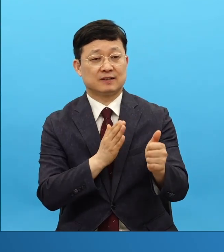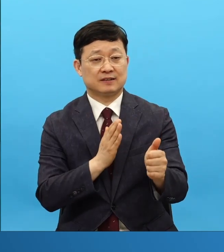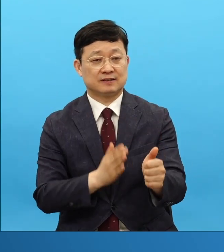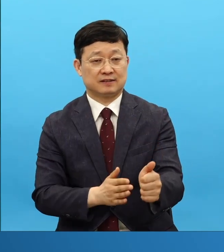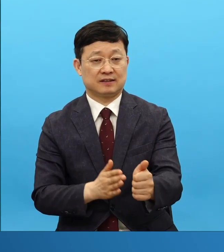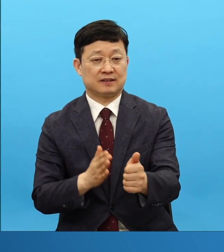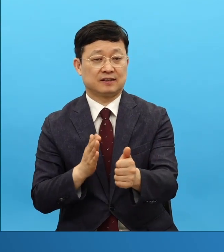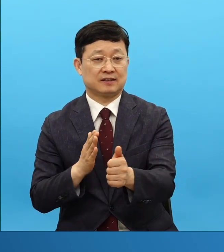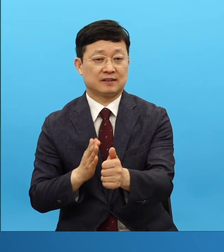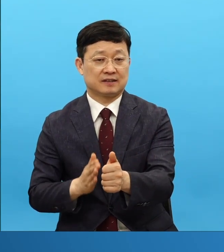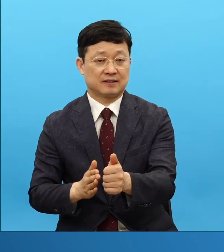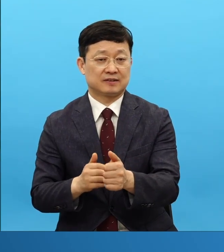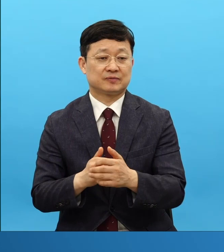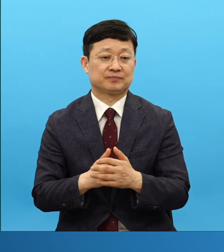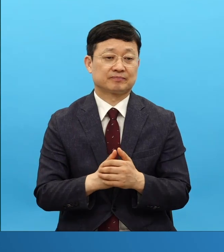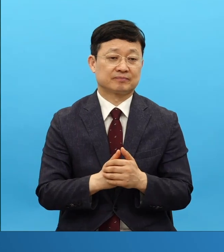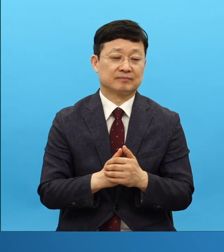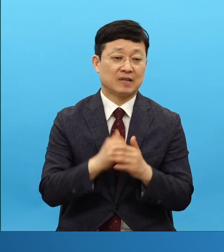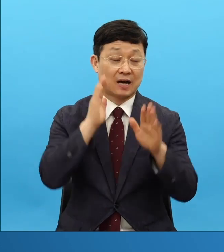찬양하세